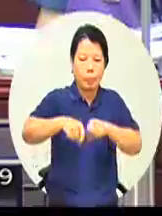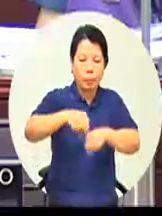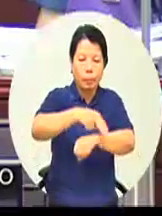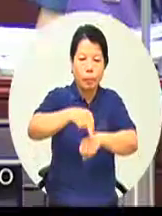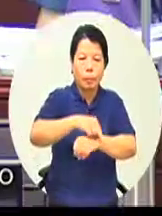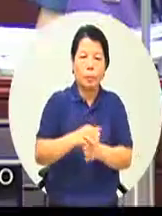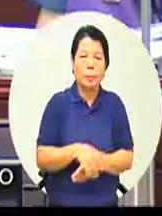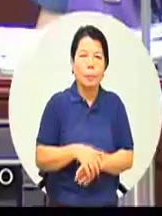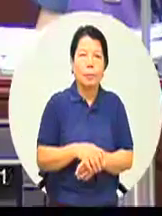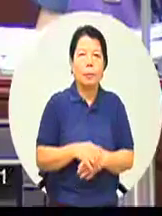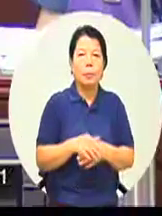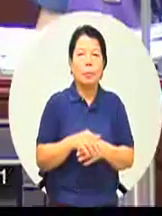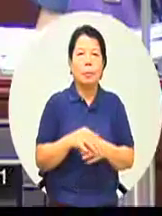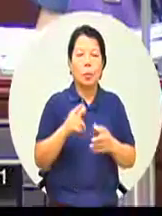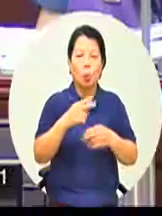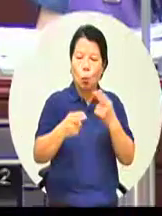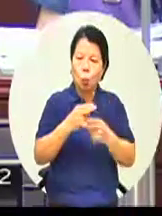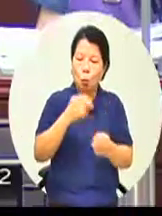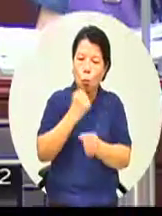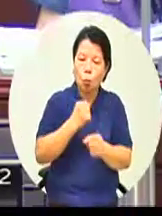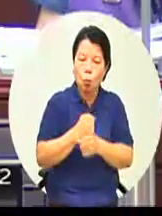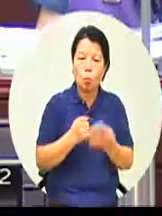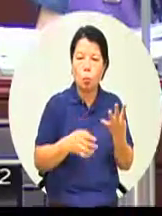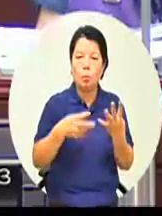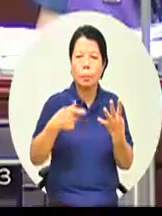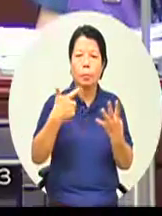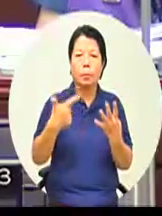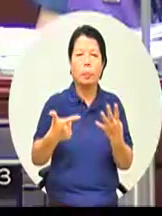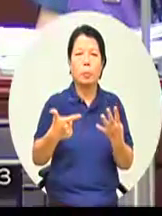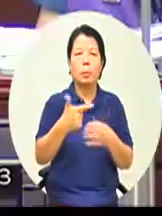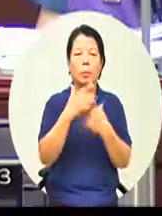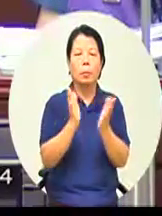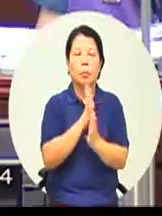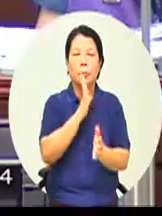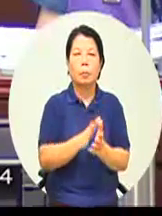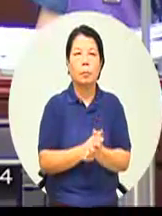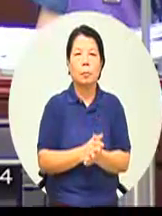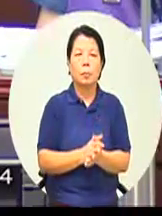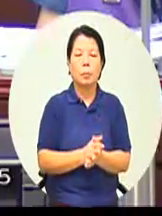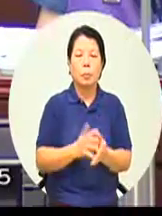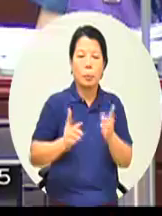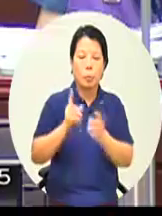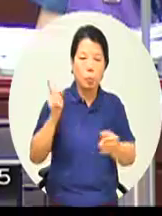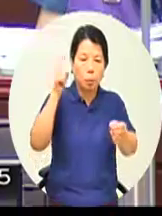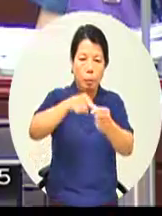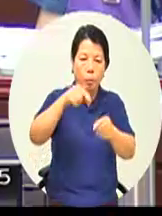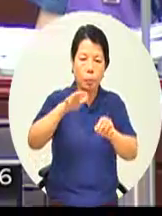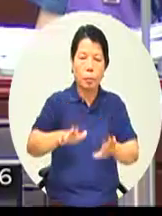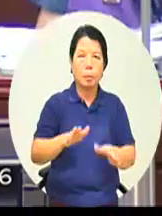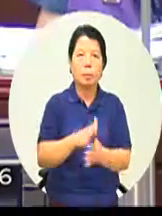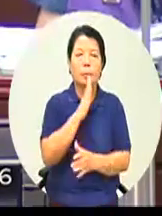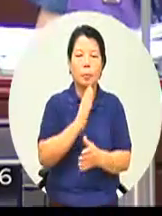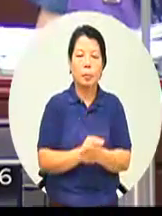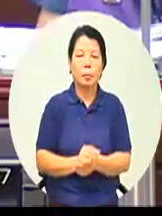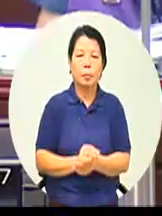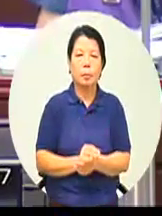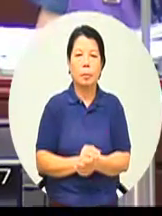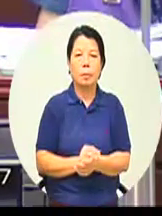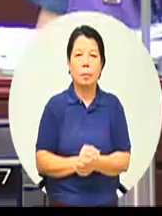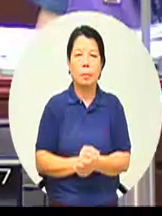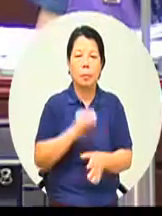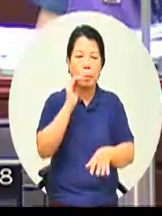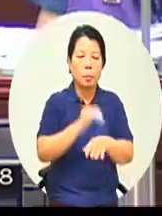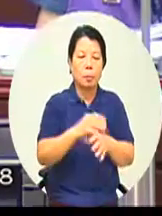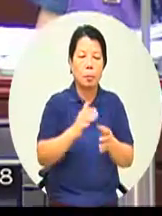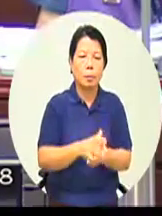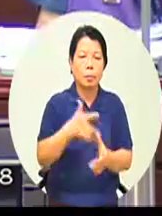4:6的这个方向我们要怎么做。所以其实我们现在以他们的目标来讲是要达到这个